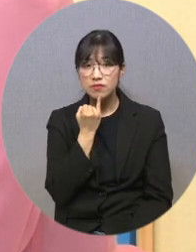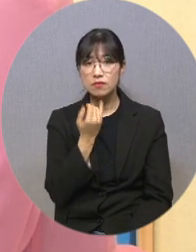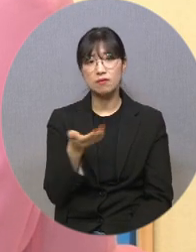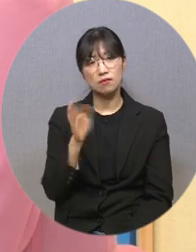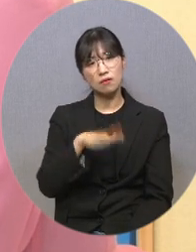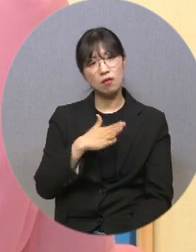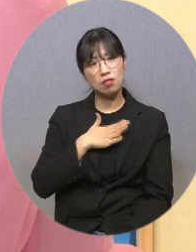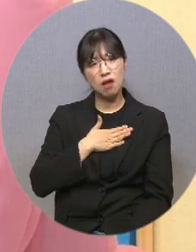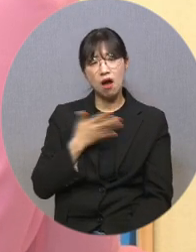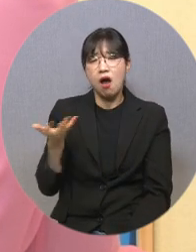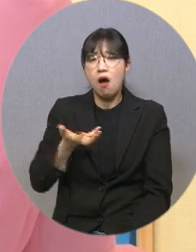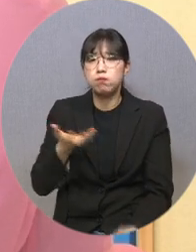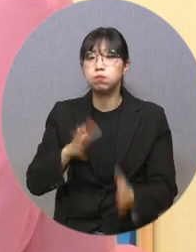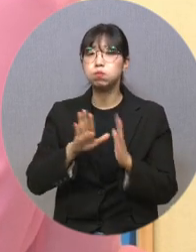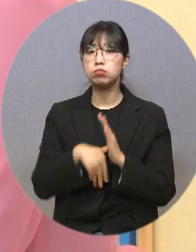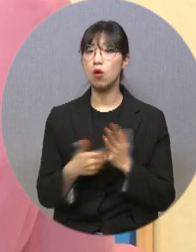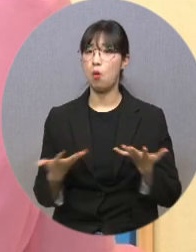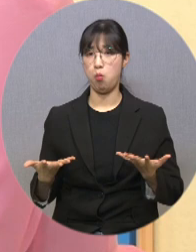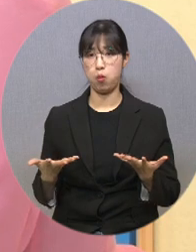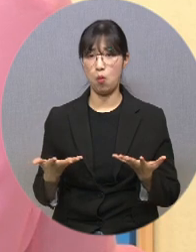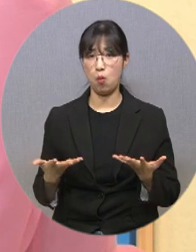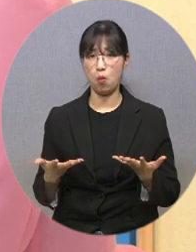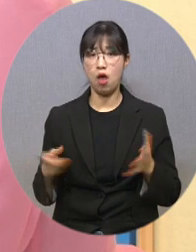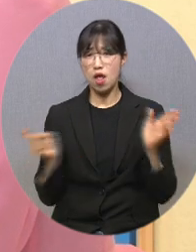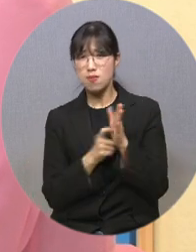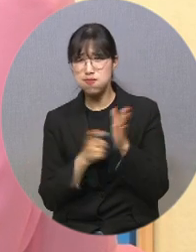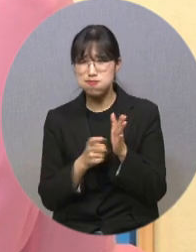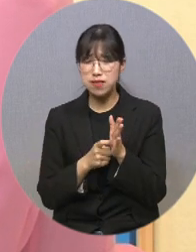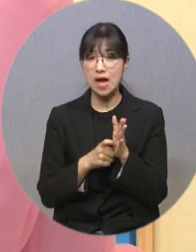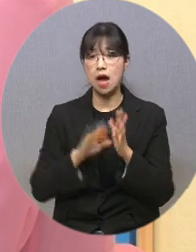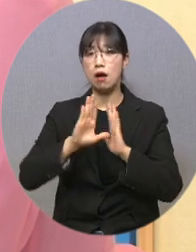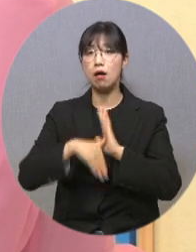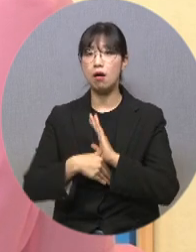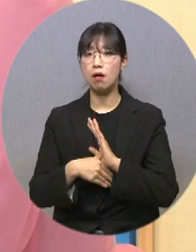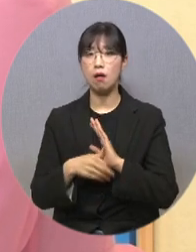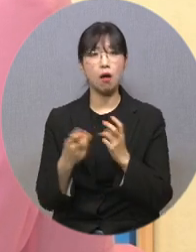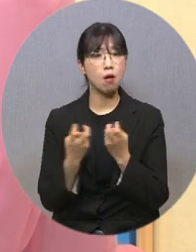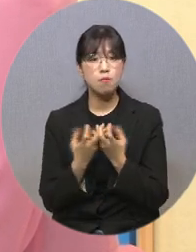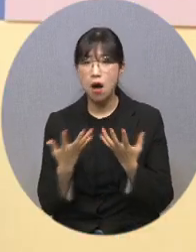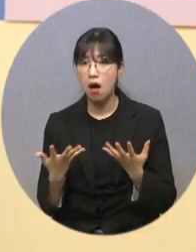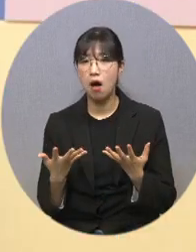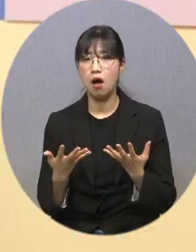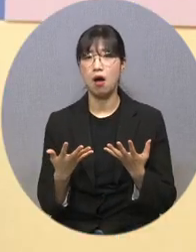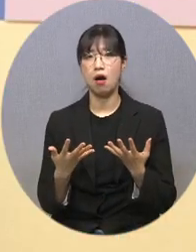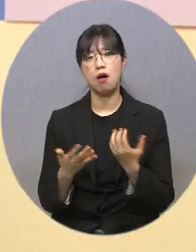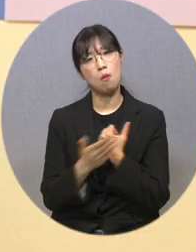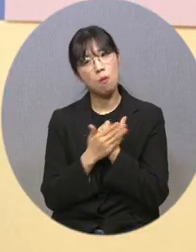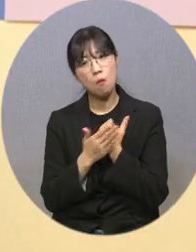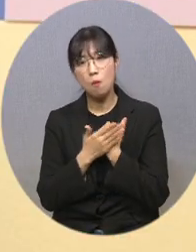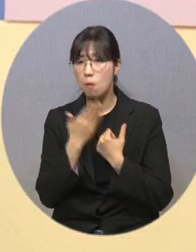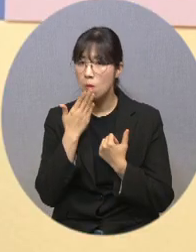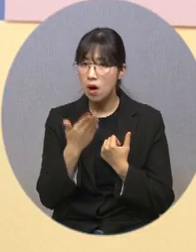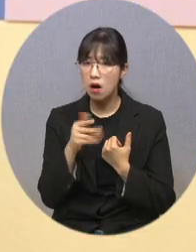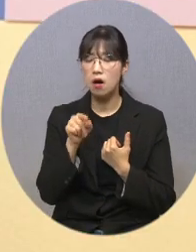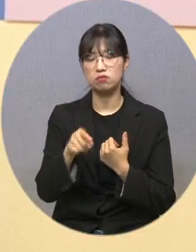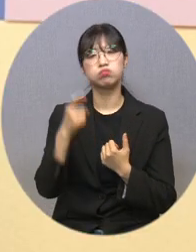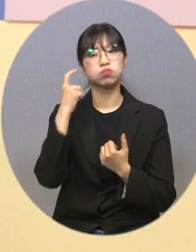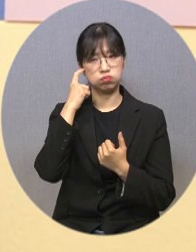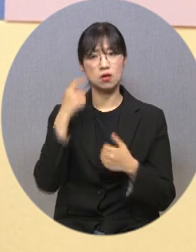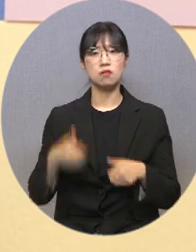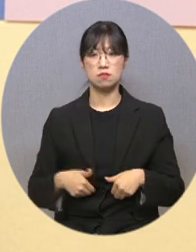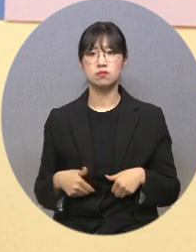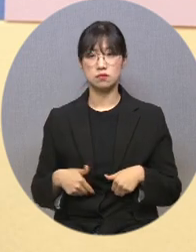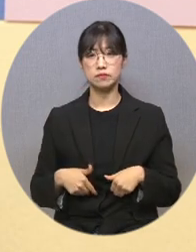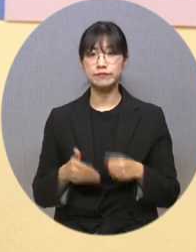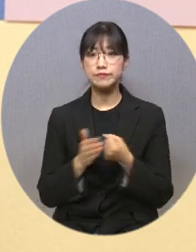내가 과연 아프면 어떻게 할까? 위급한 상황이 되면은 어떻게 대처를 할 수 있을까? 이거 생각을 하게 되거든요. 그쵸.